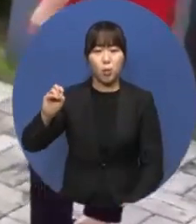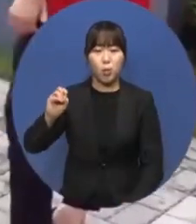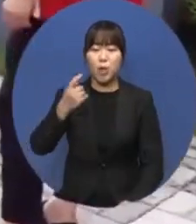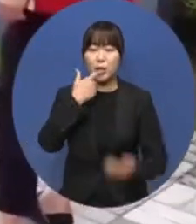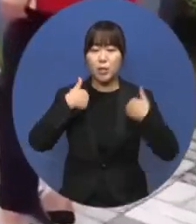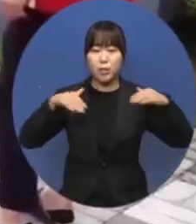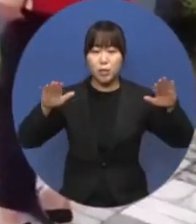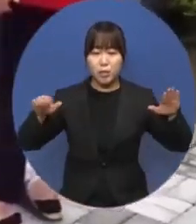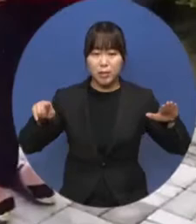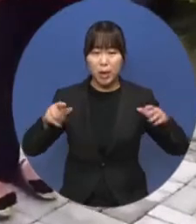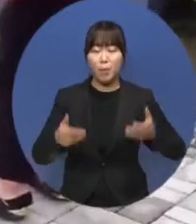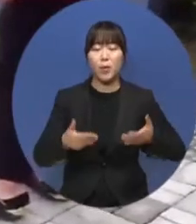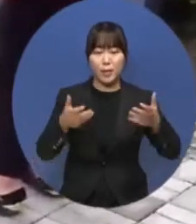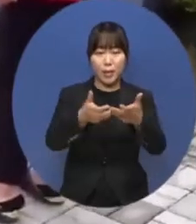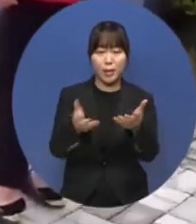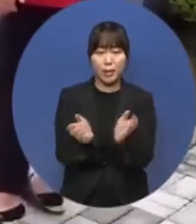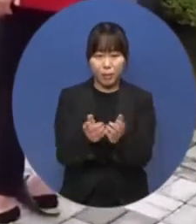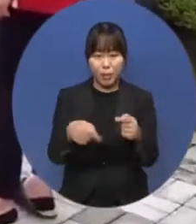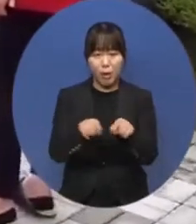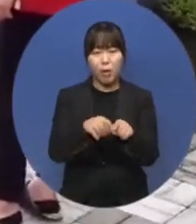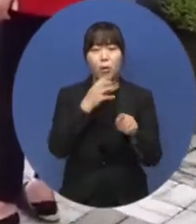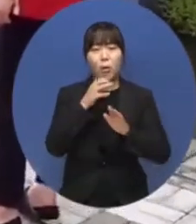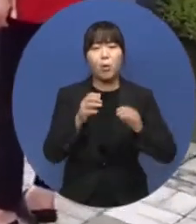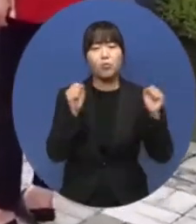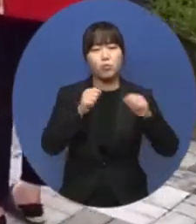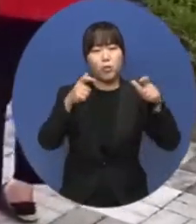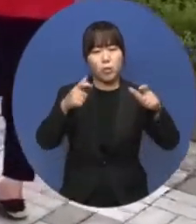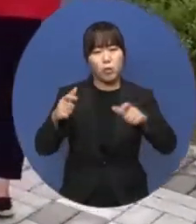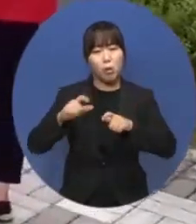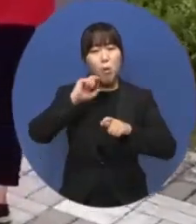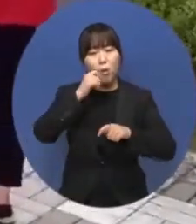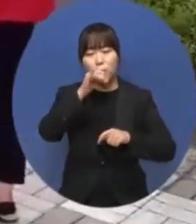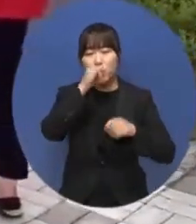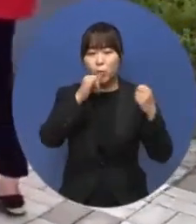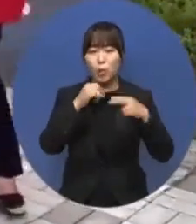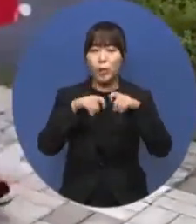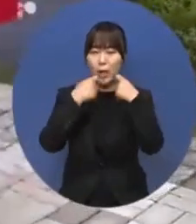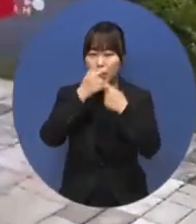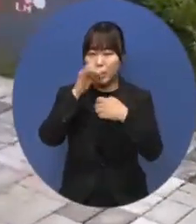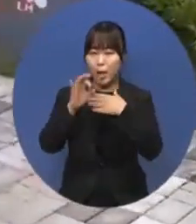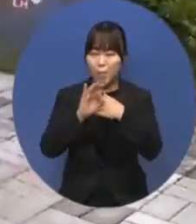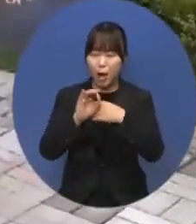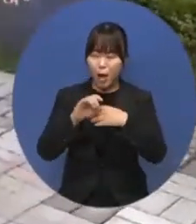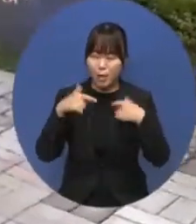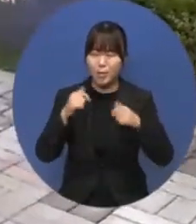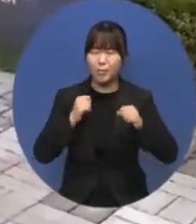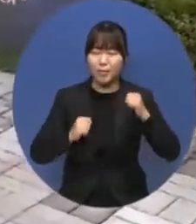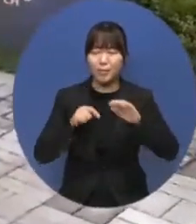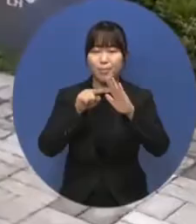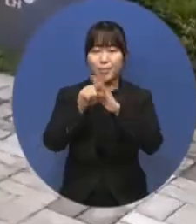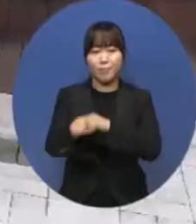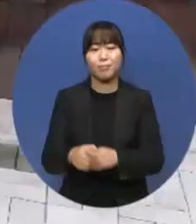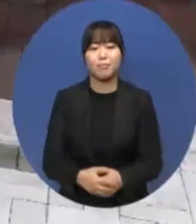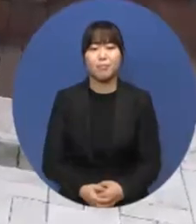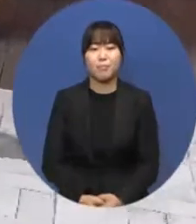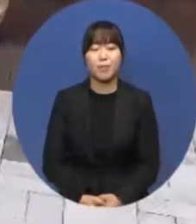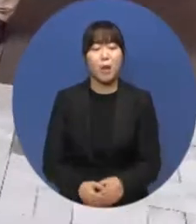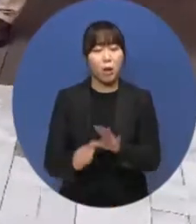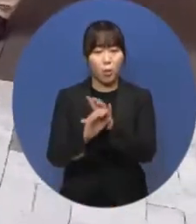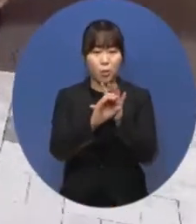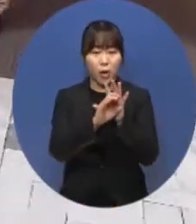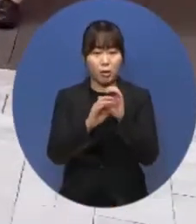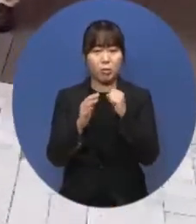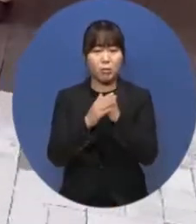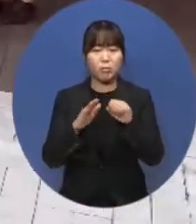중심으로 경기 북부지역에 어려움을 호소하는 기관이나 개인이 있으면 언제든 달려갑니다 코로 mi 고로